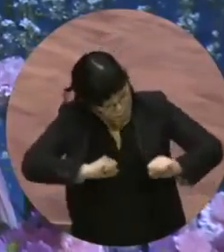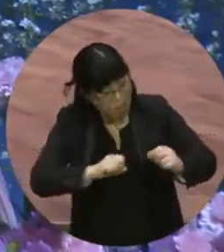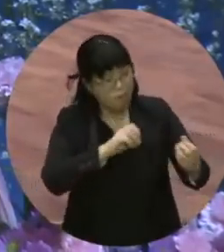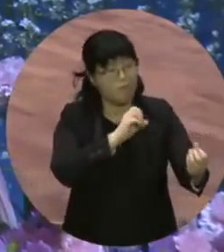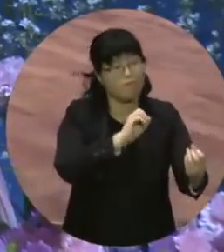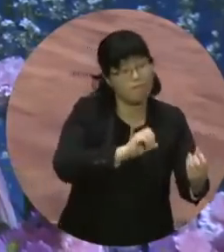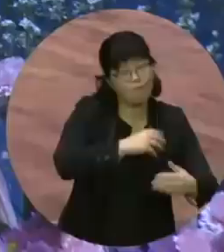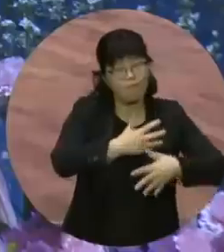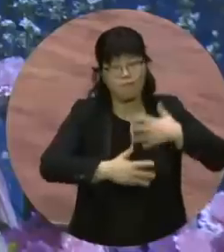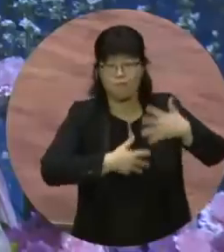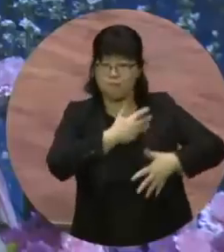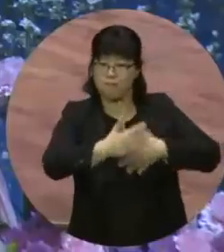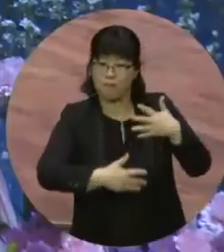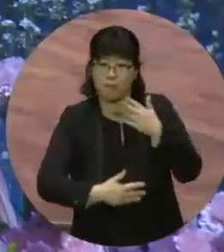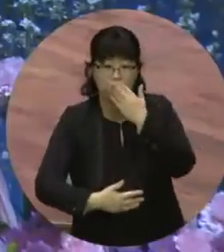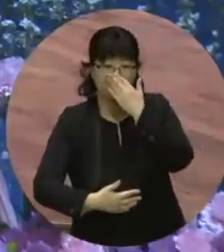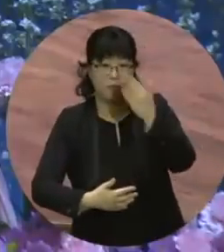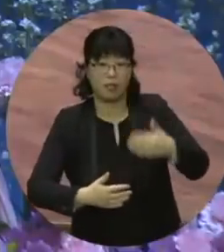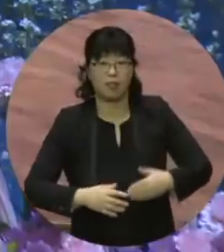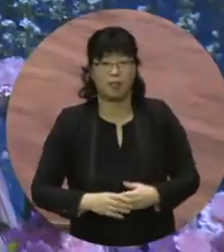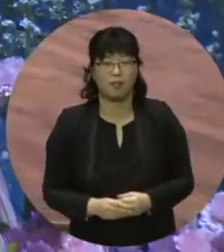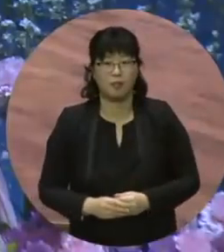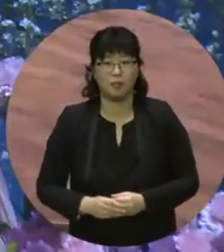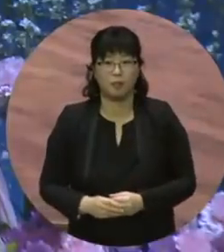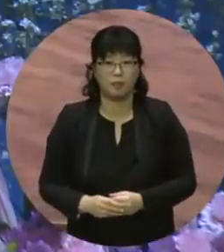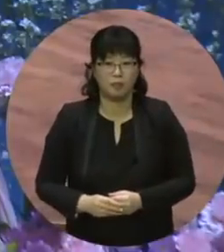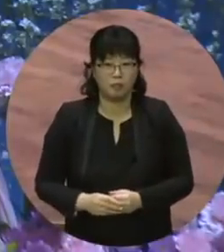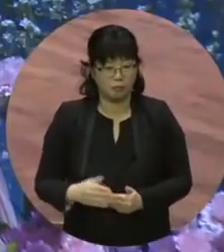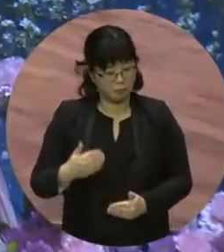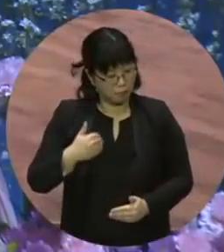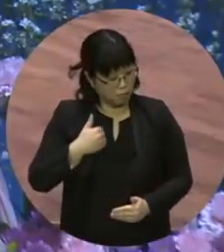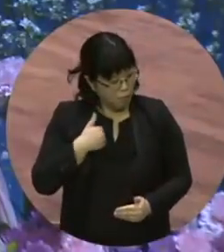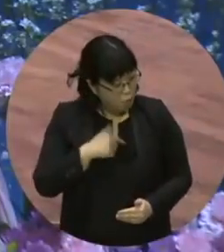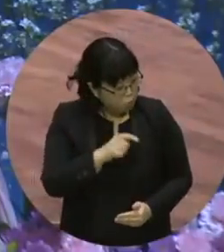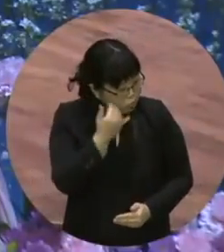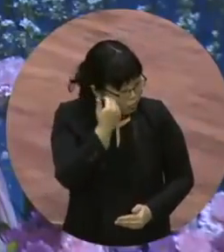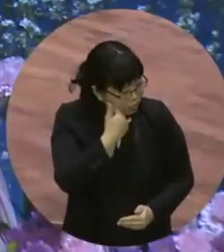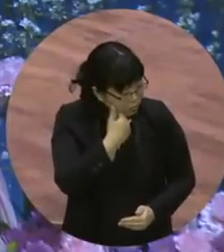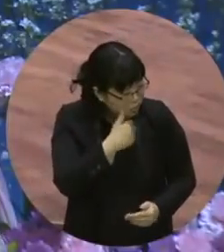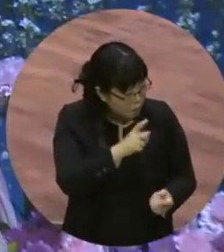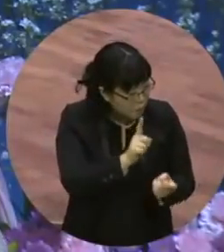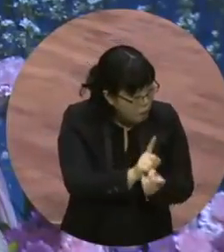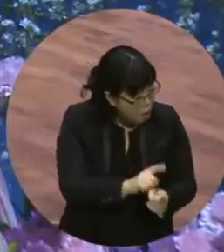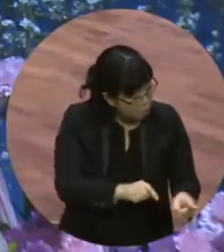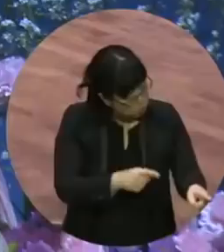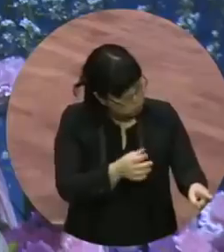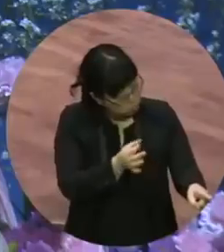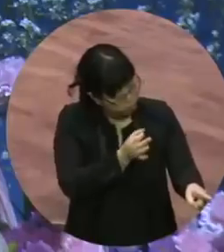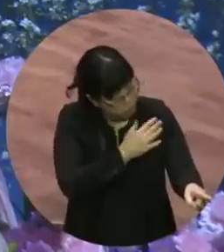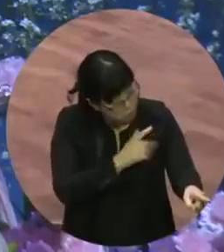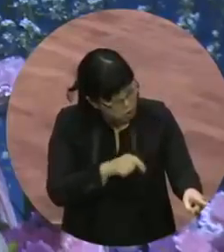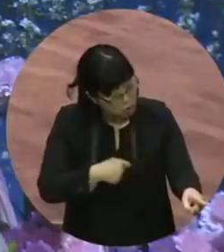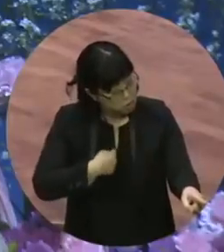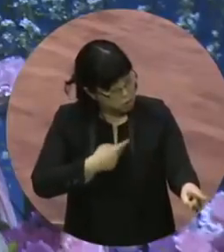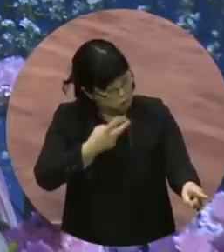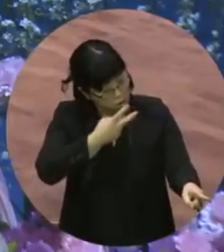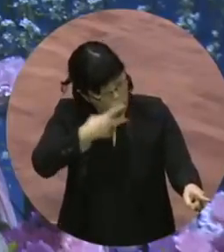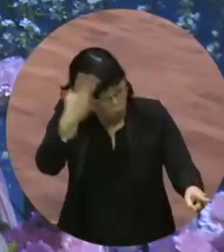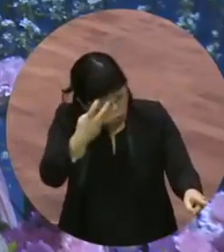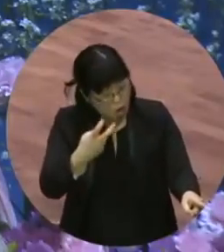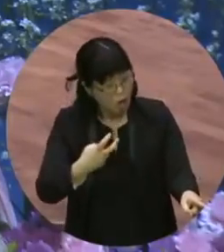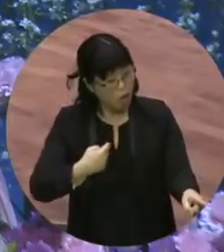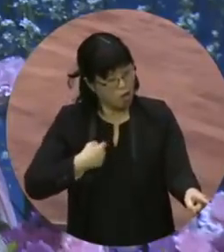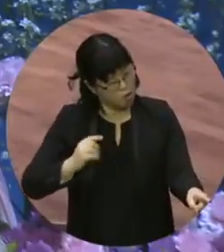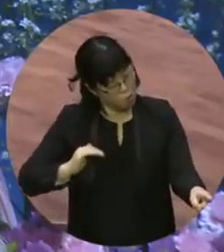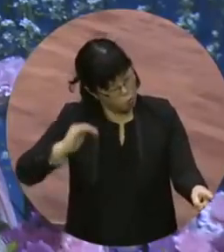환경에 속아서 무섭고 두렵고 나보다 커 보여가지고 천만에 여러분요, 이 복음